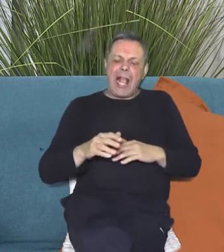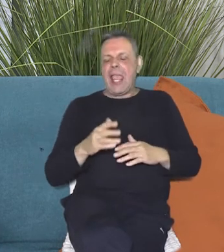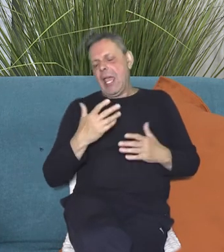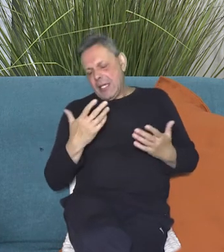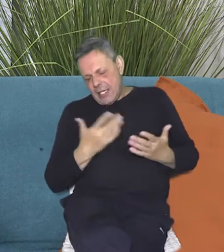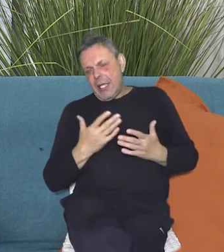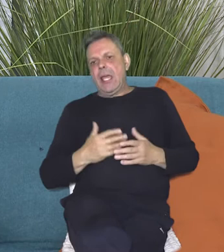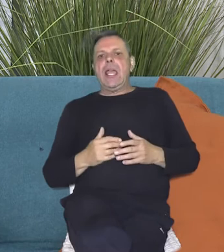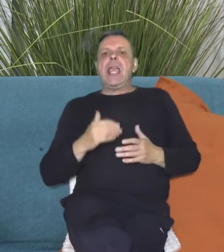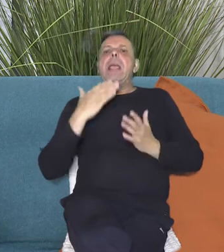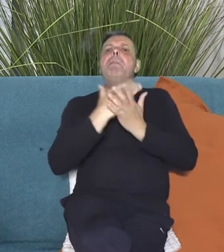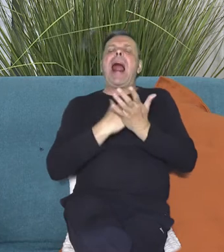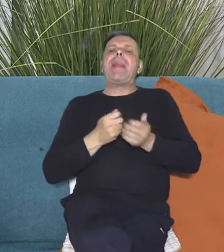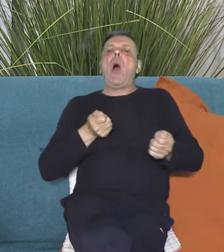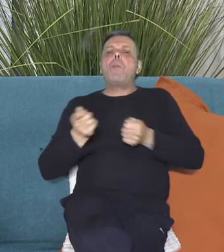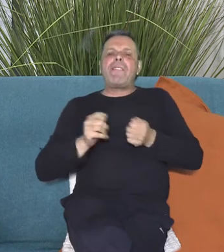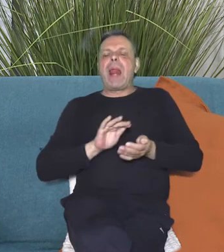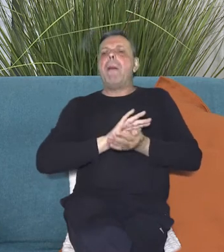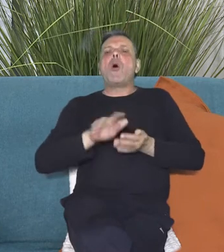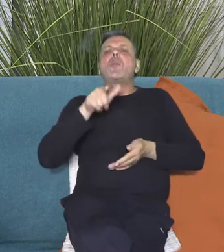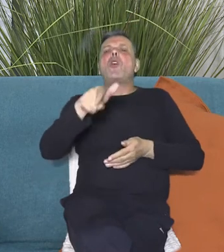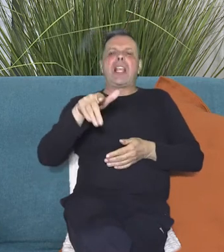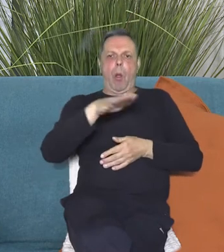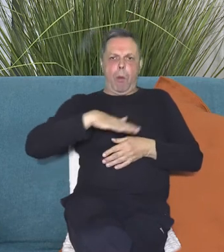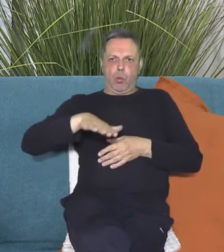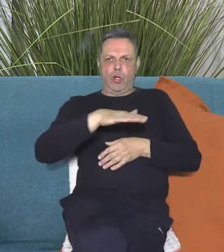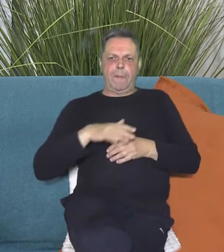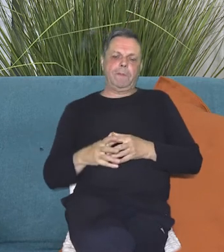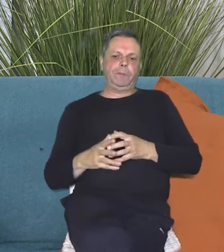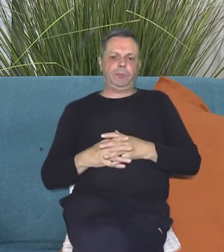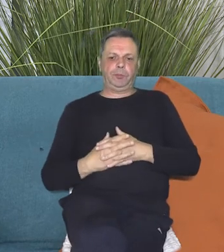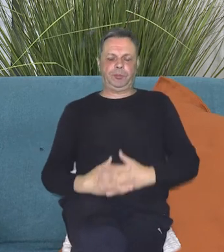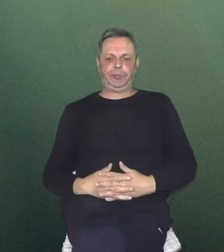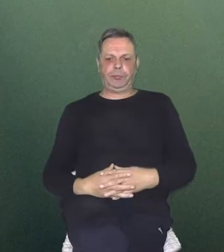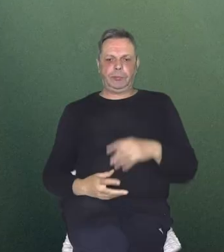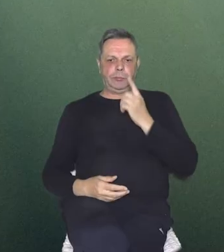proceduru nominacijskog fajla i plana upravljanja posebnog za to područje.